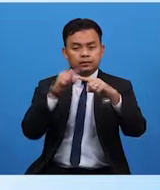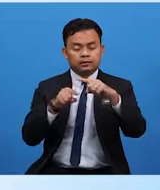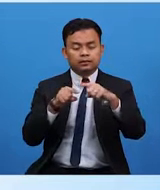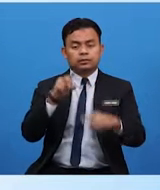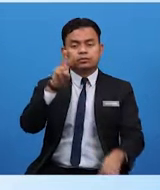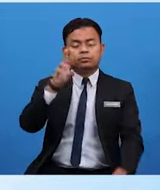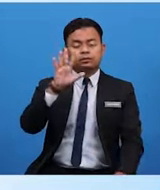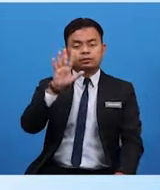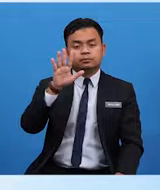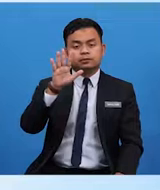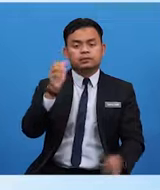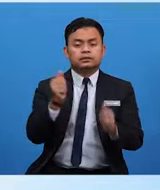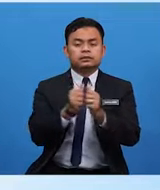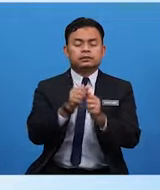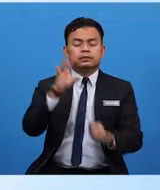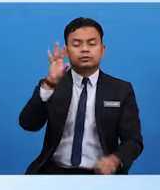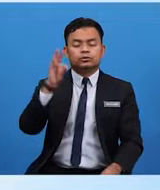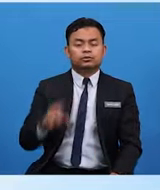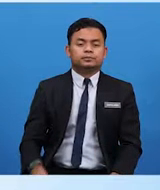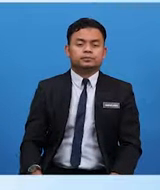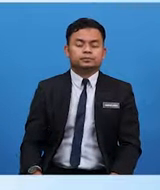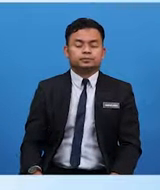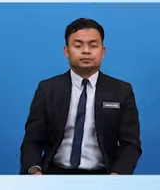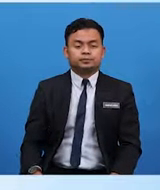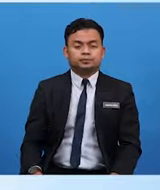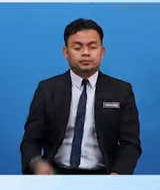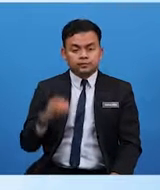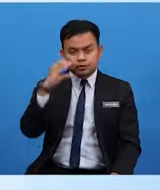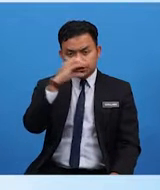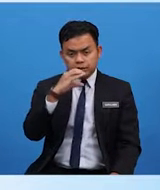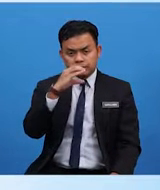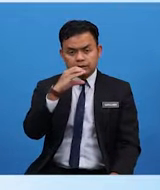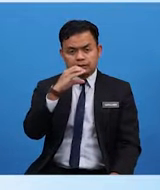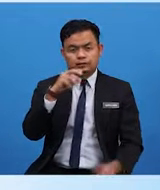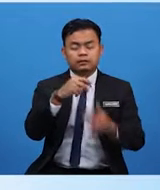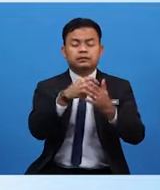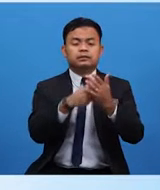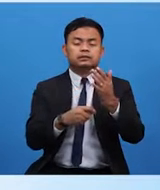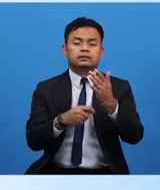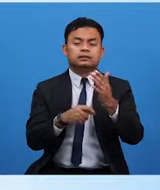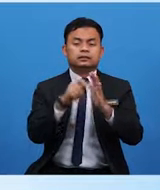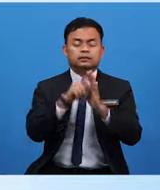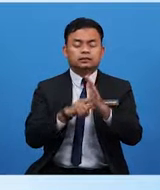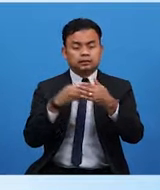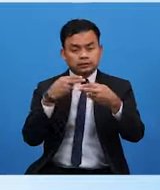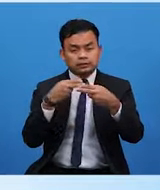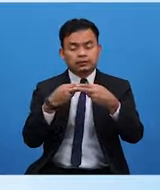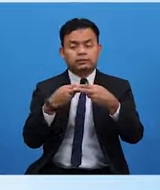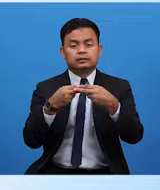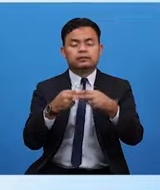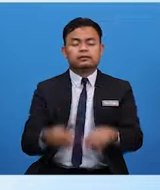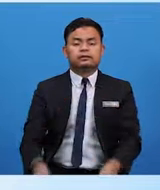tujuh cari nilai terdekat bagi sipet Jo dan tidak lebih